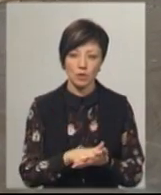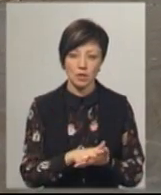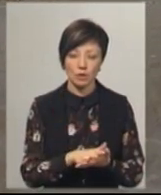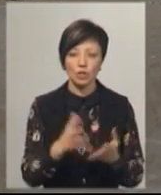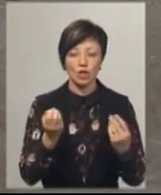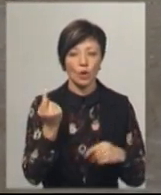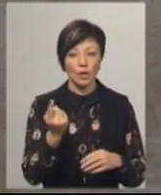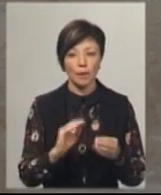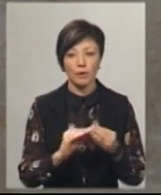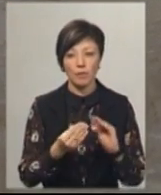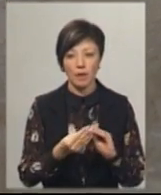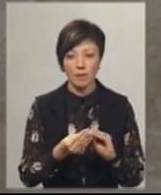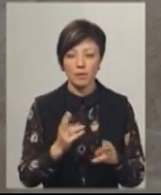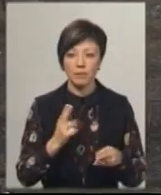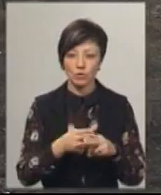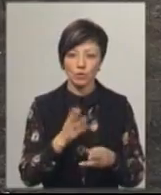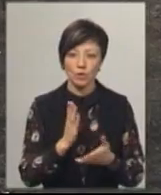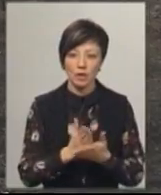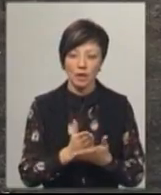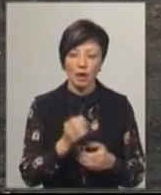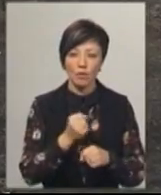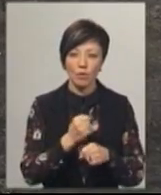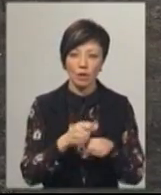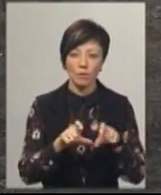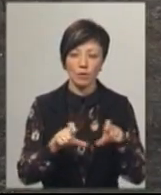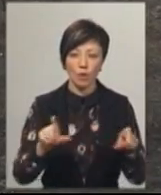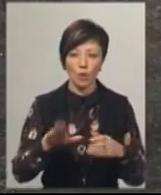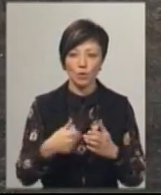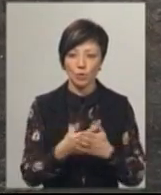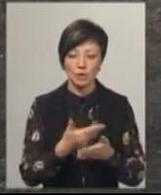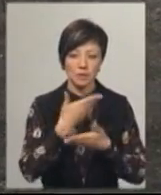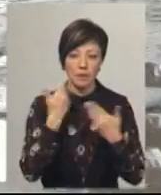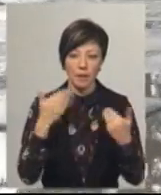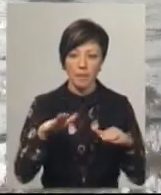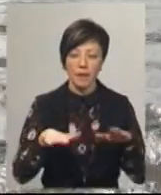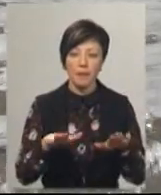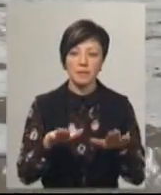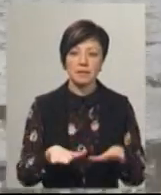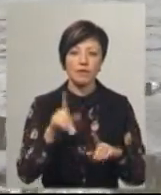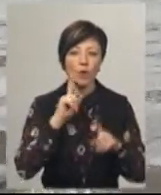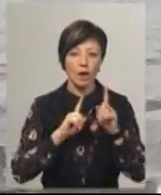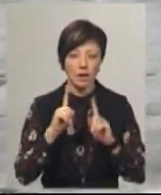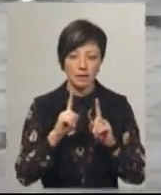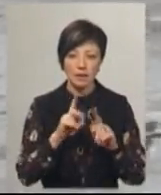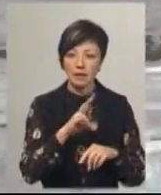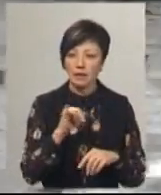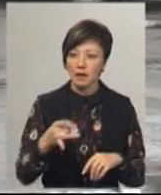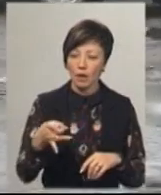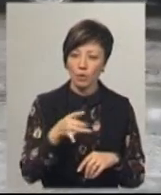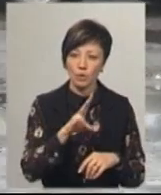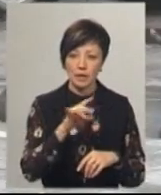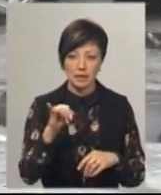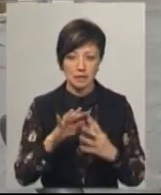Ще одна проблема, яка є перешкодою для роботи амбулаторії, вона досі не перебуває на балансі місцевої ради, ані районної, ані